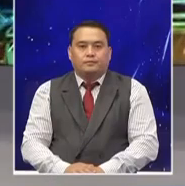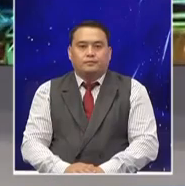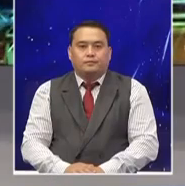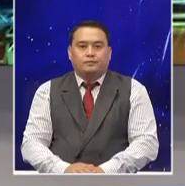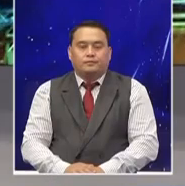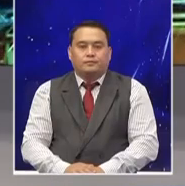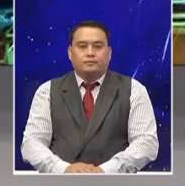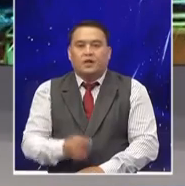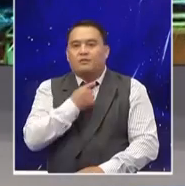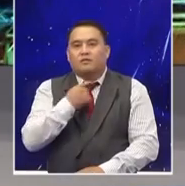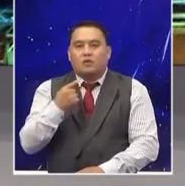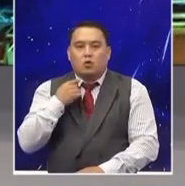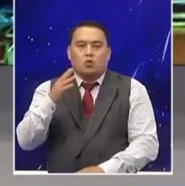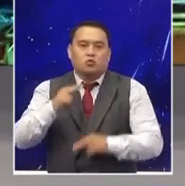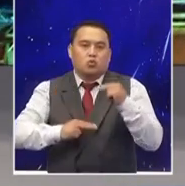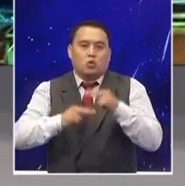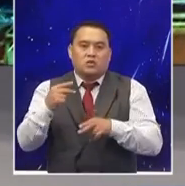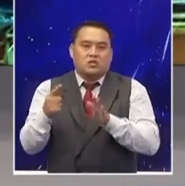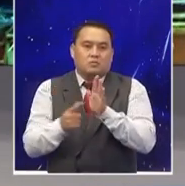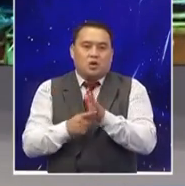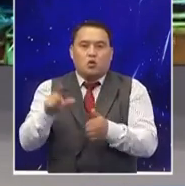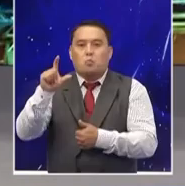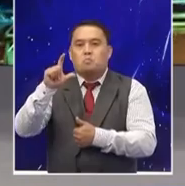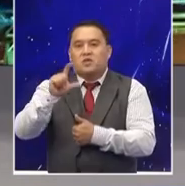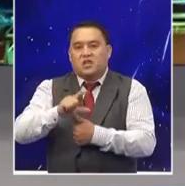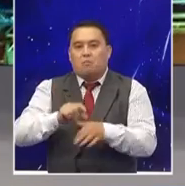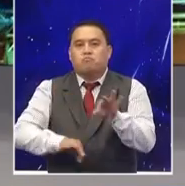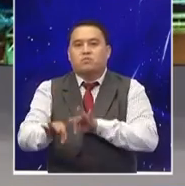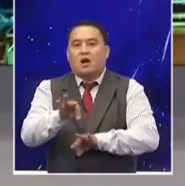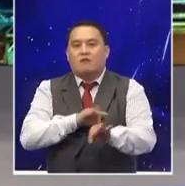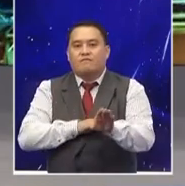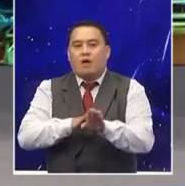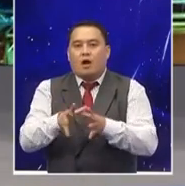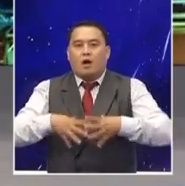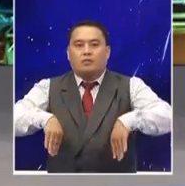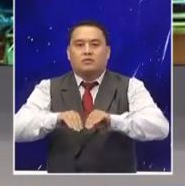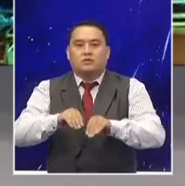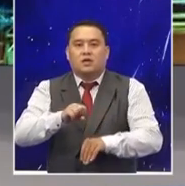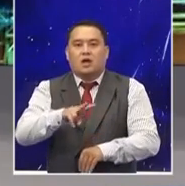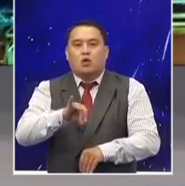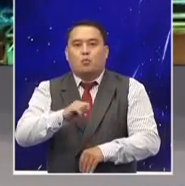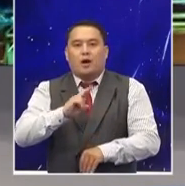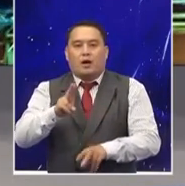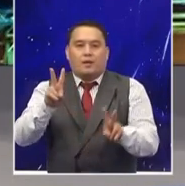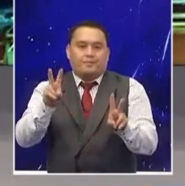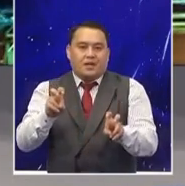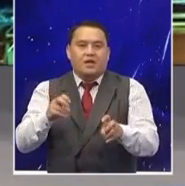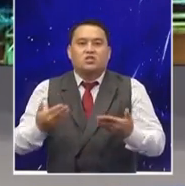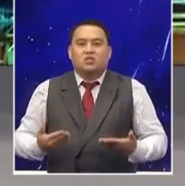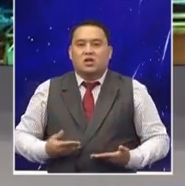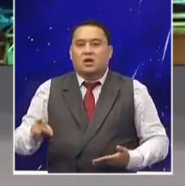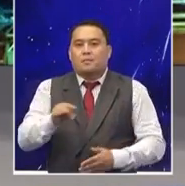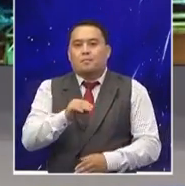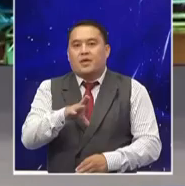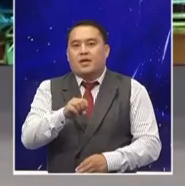в талдыкоргане строится седьмая по счету мечать проект воплотил в реальность общественный фонд со лекала урбах для жителей